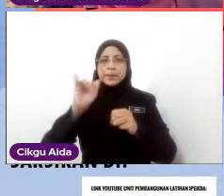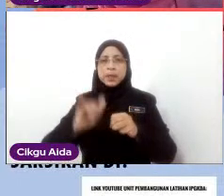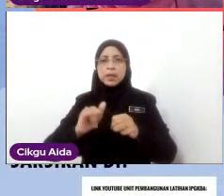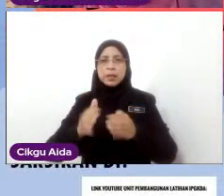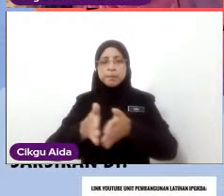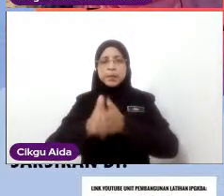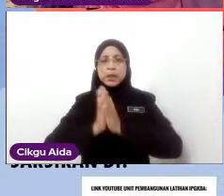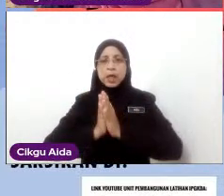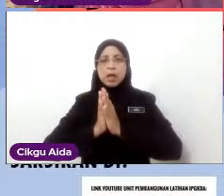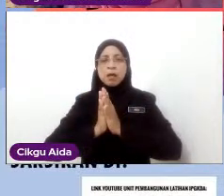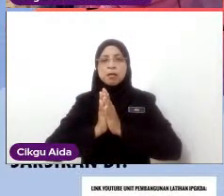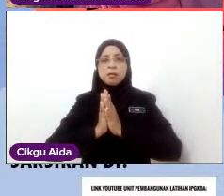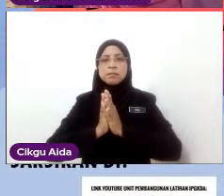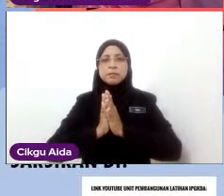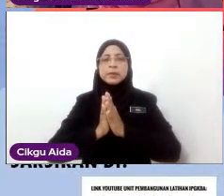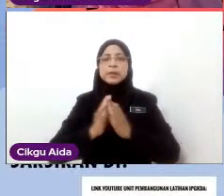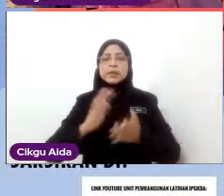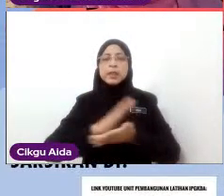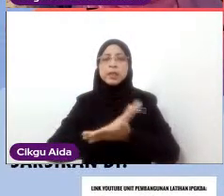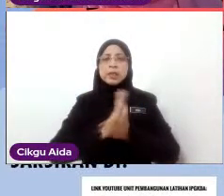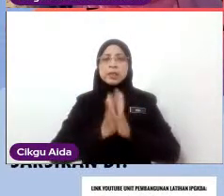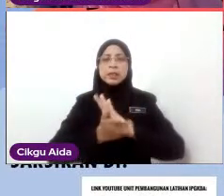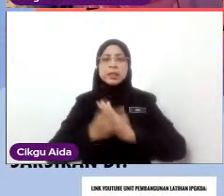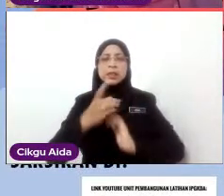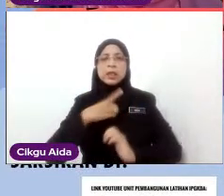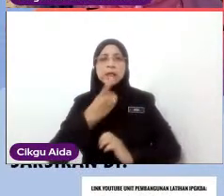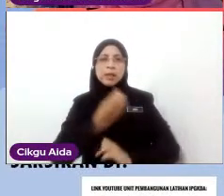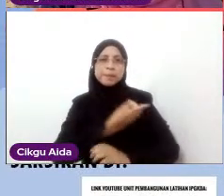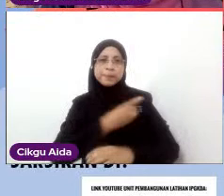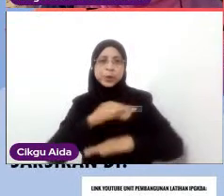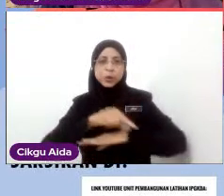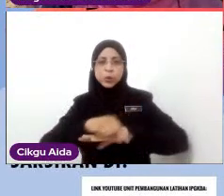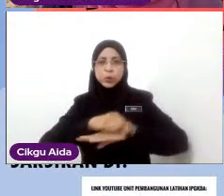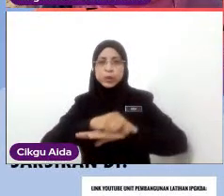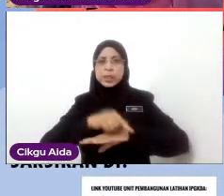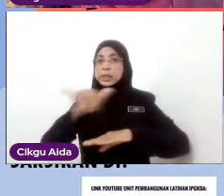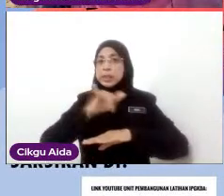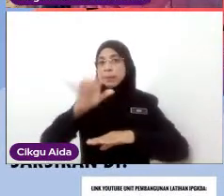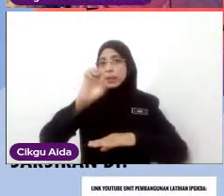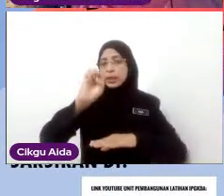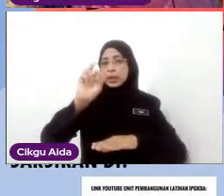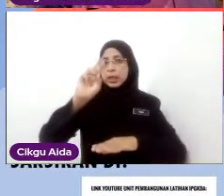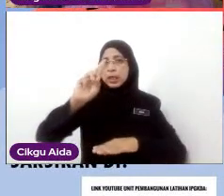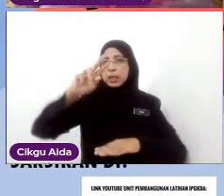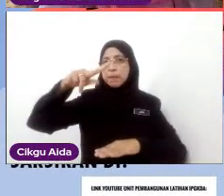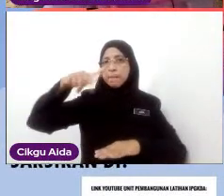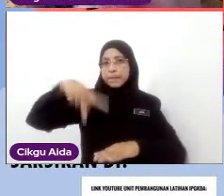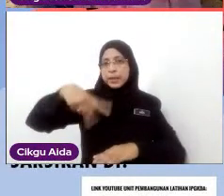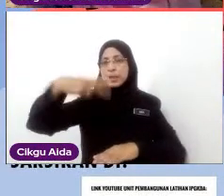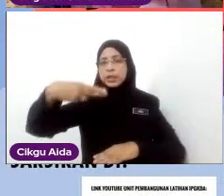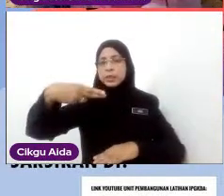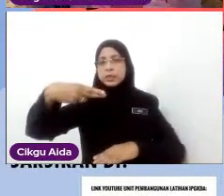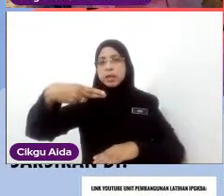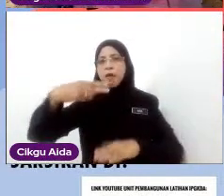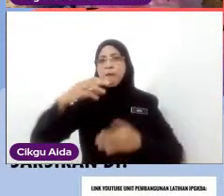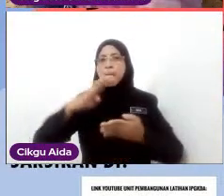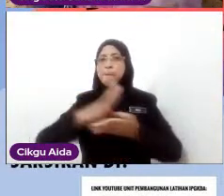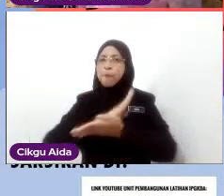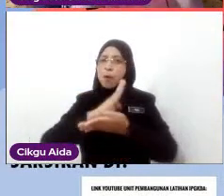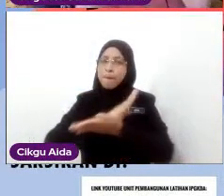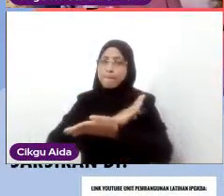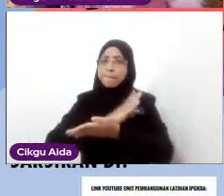di situ. Jadi kami pun guna kaedah yang sama macam ERPH, Google Form, Data Studio sebagai one stop center.